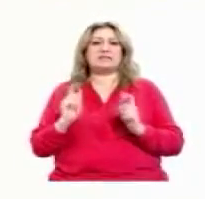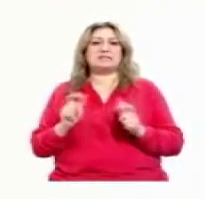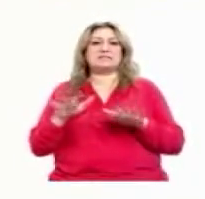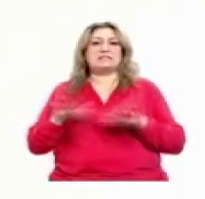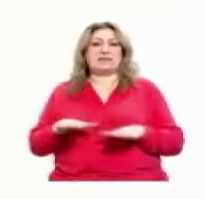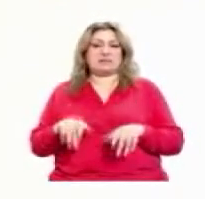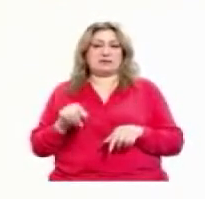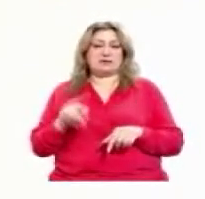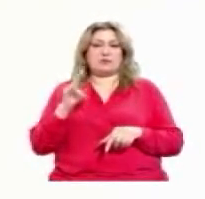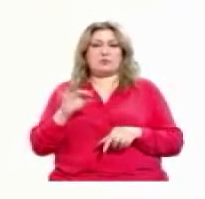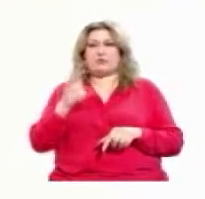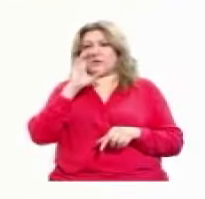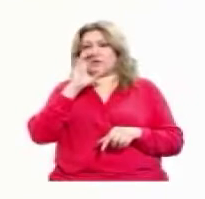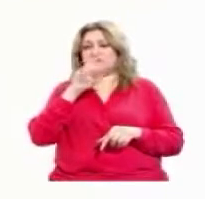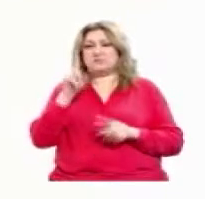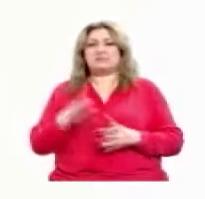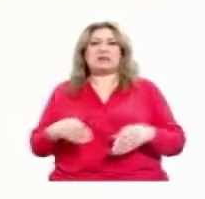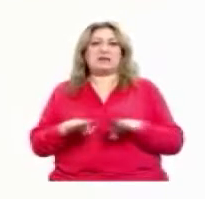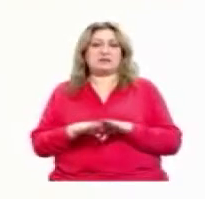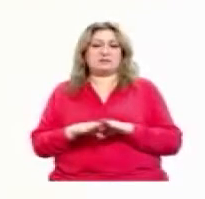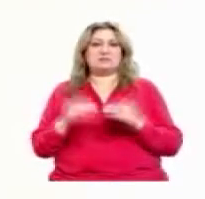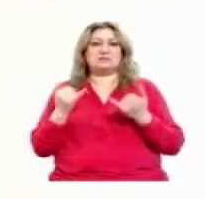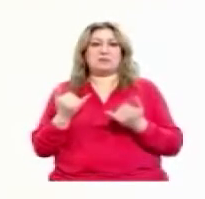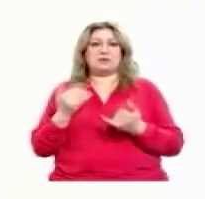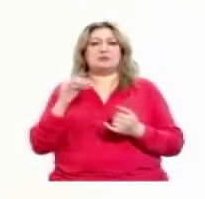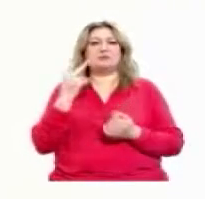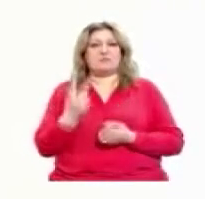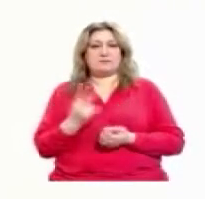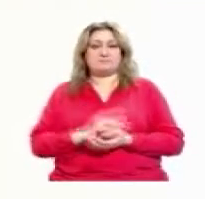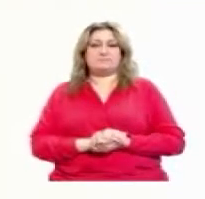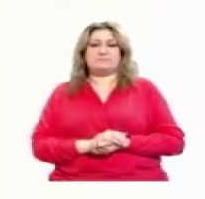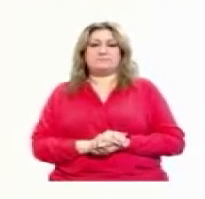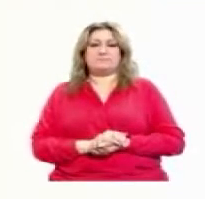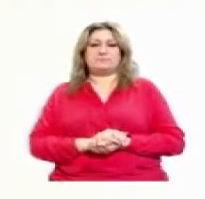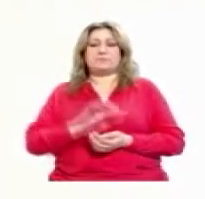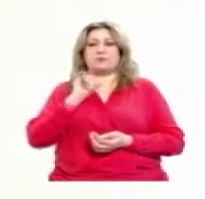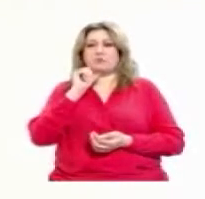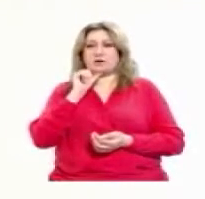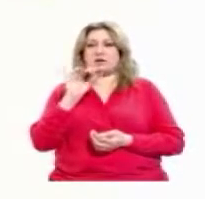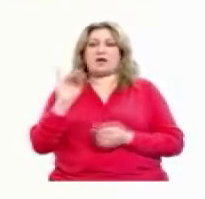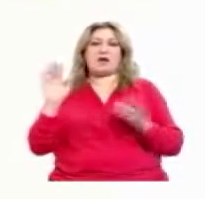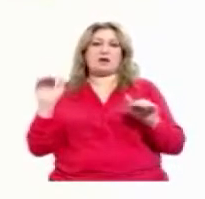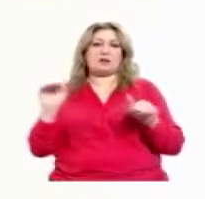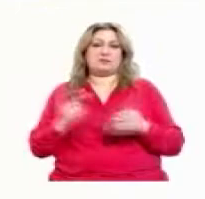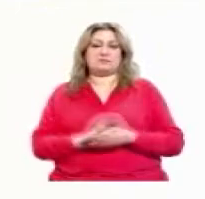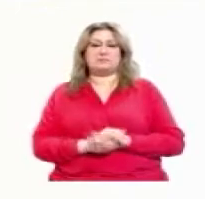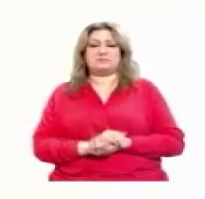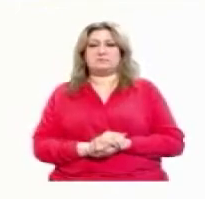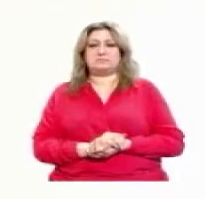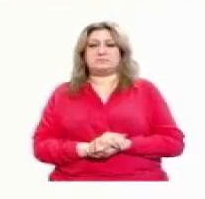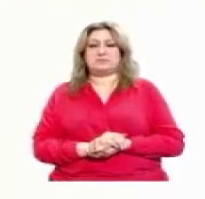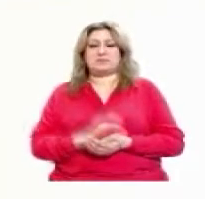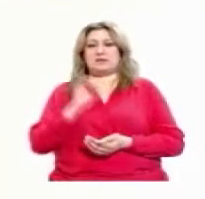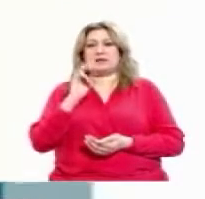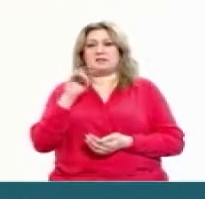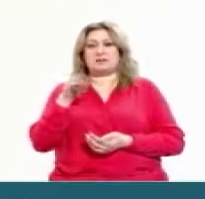тестілеуде балалар өздерінің қорытындыларын тек қана қорытындыға алмайды, тақырыптық талдауды да бірге алып отырады.